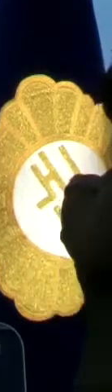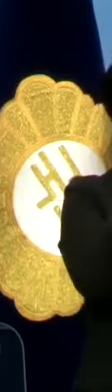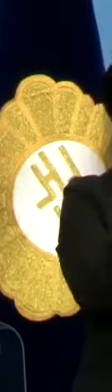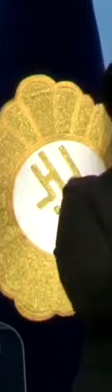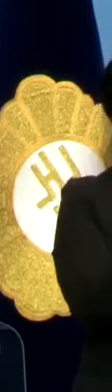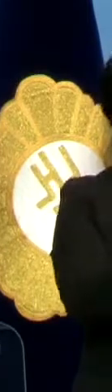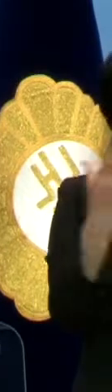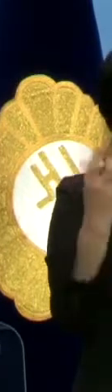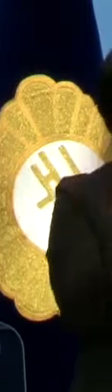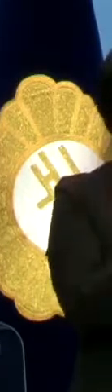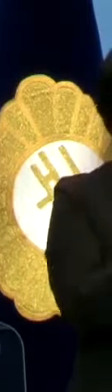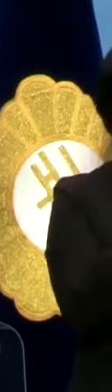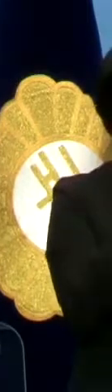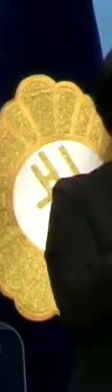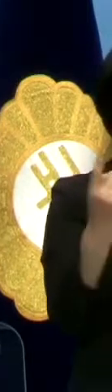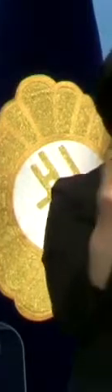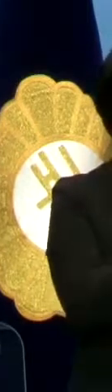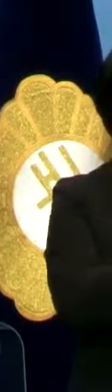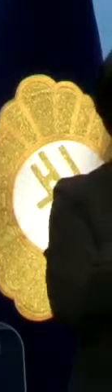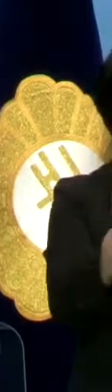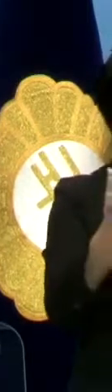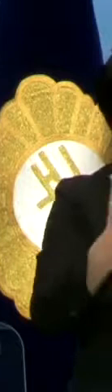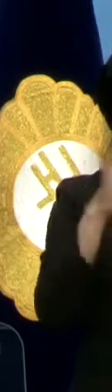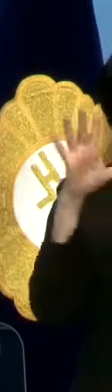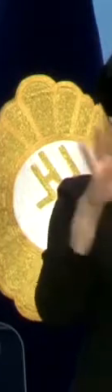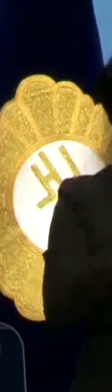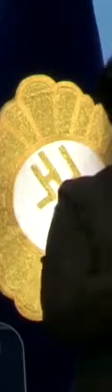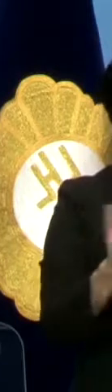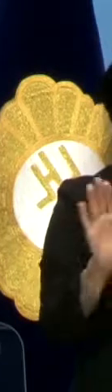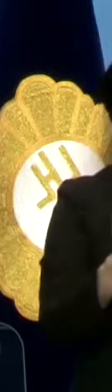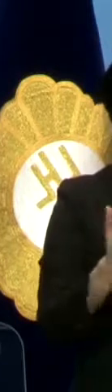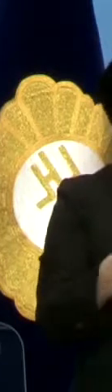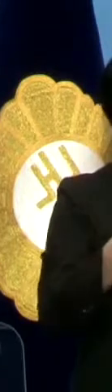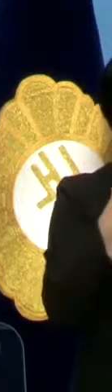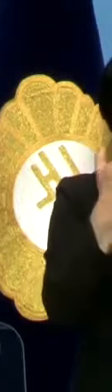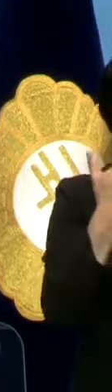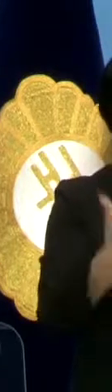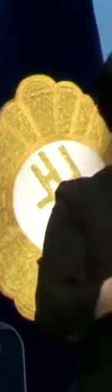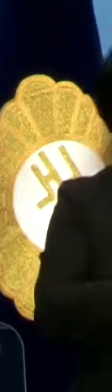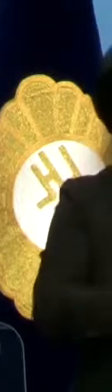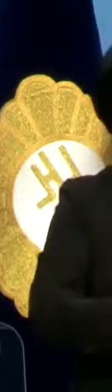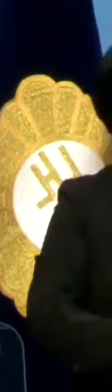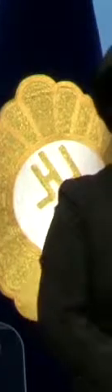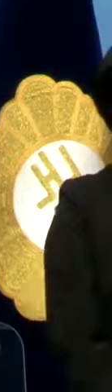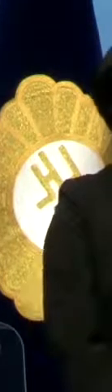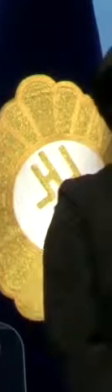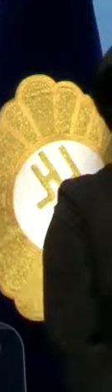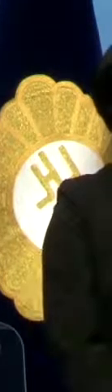경찰법 전부 개정 기자회견에 동의하지 않음을 분명히 합니다.